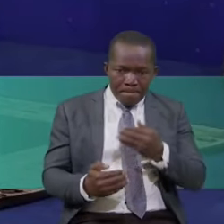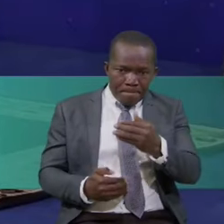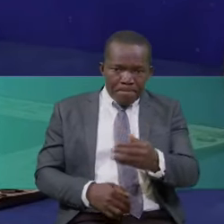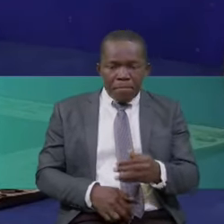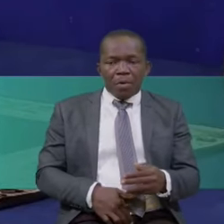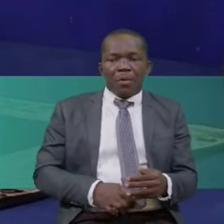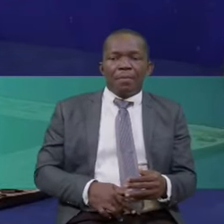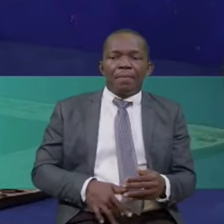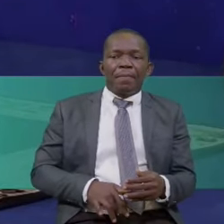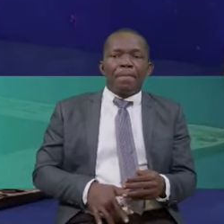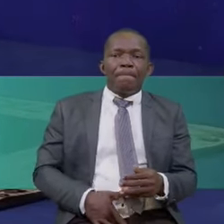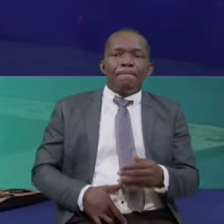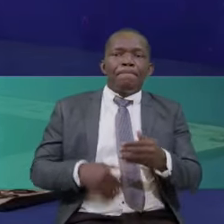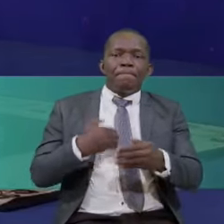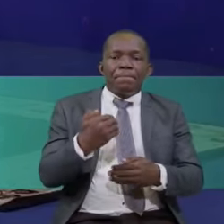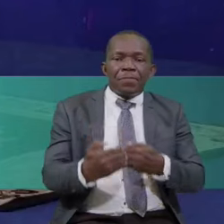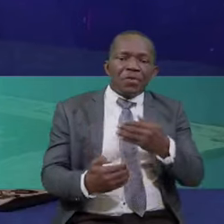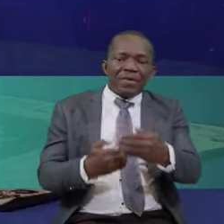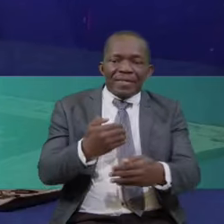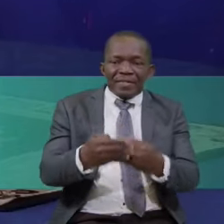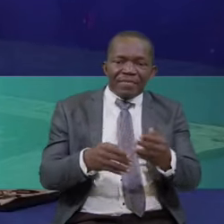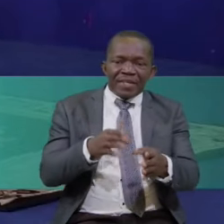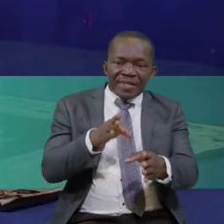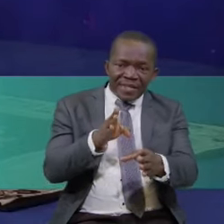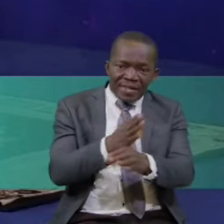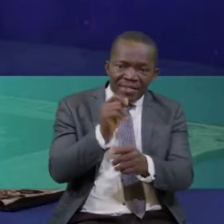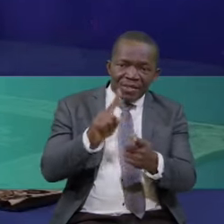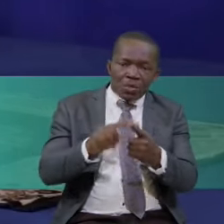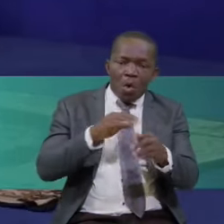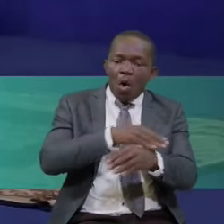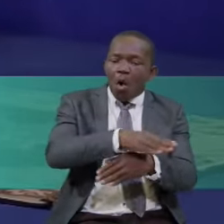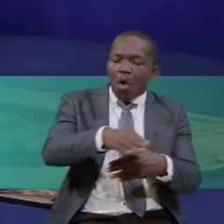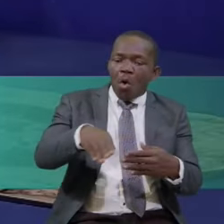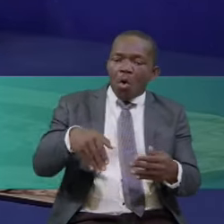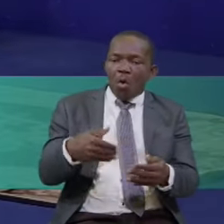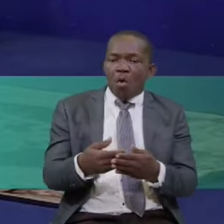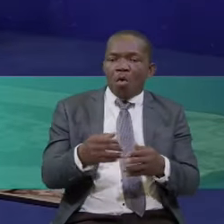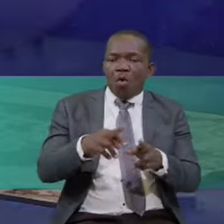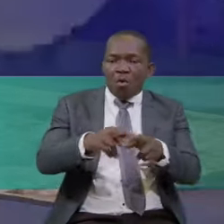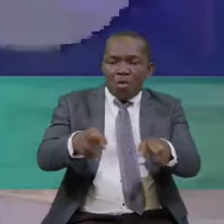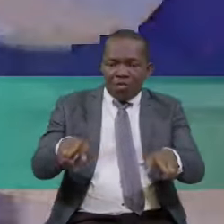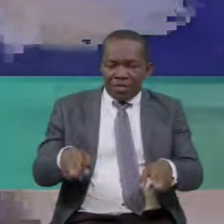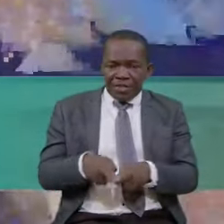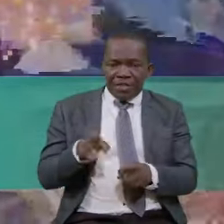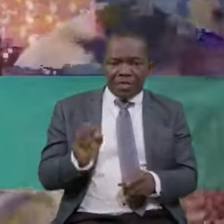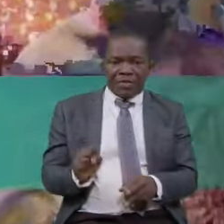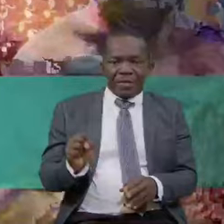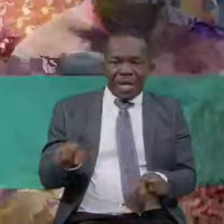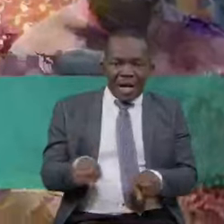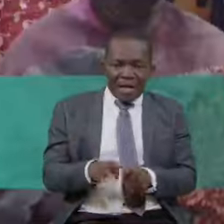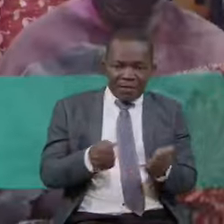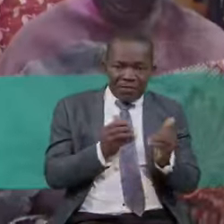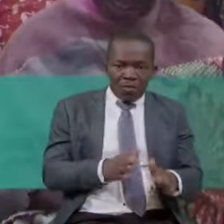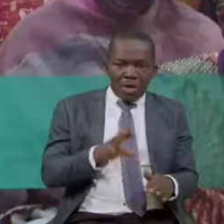suiveur du fils de façon progressive de façon progressive de façon progressive tu vas faire du progrès